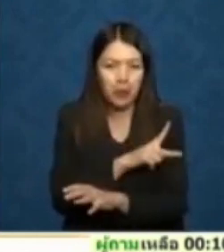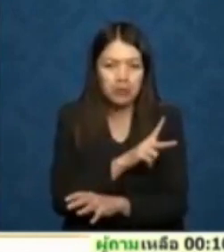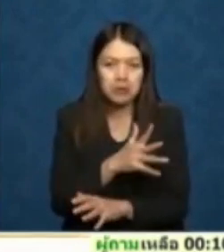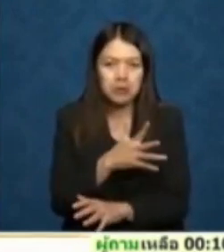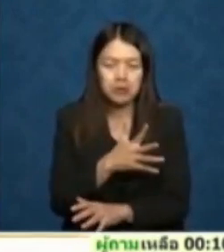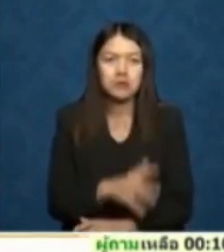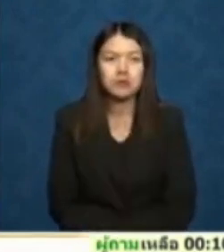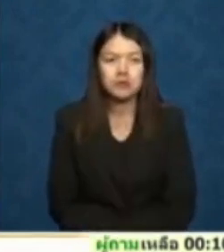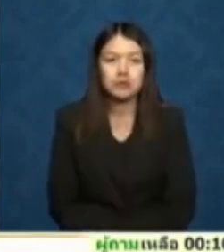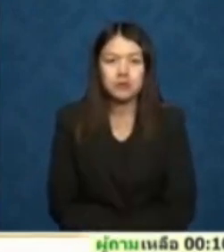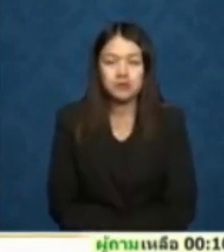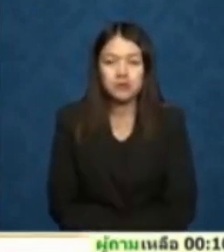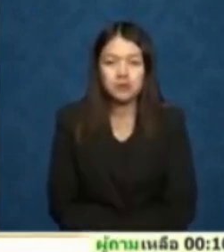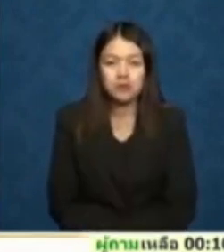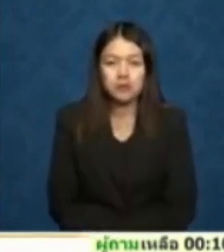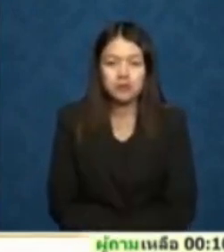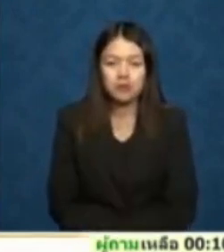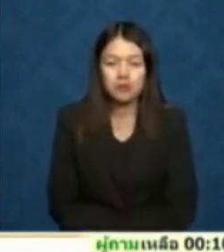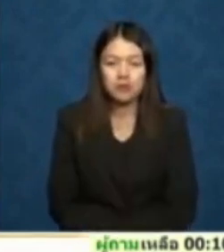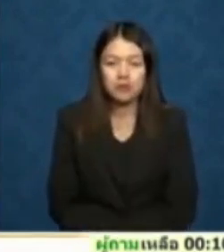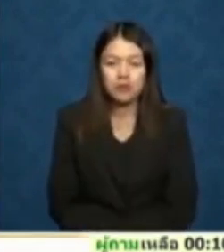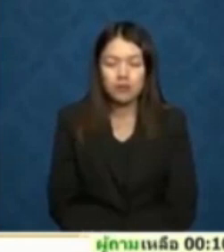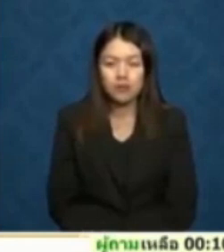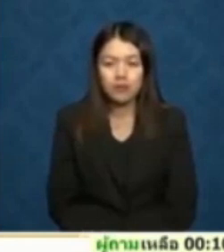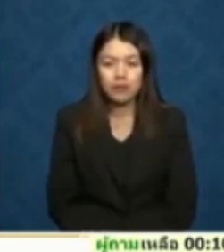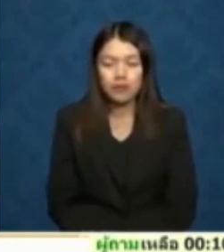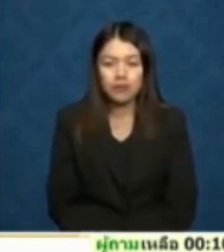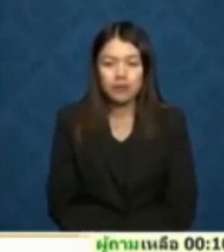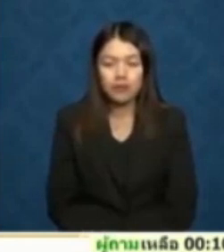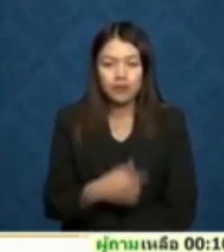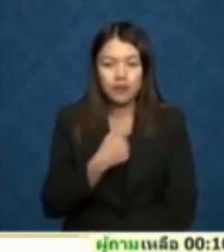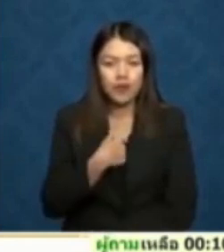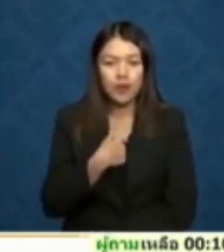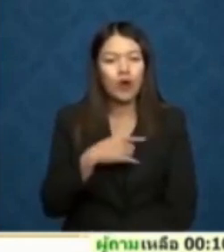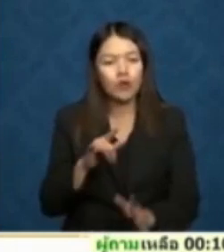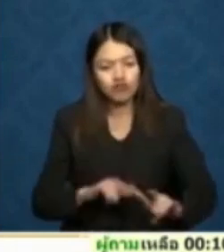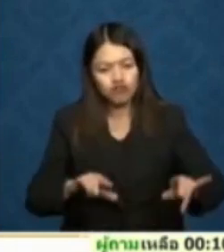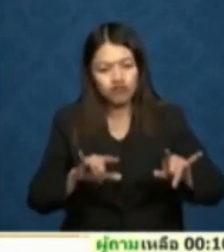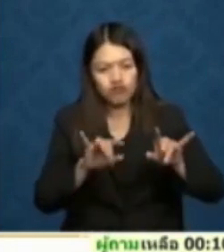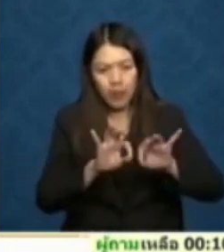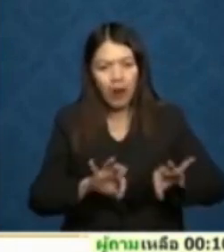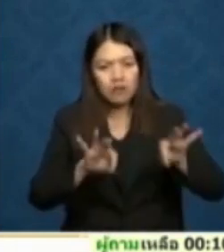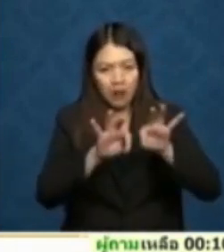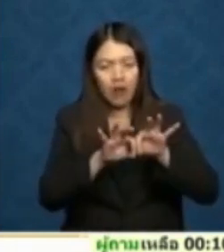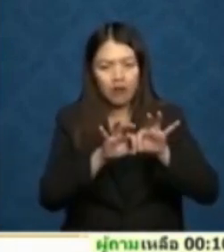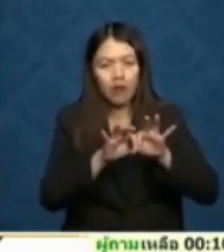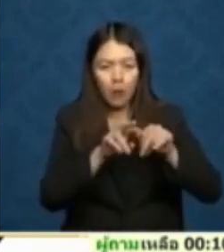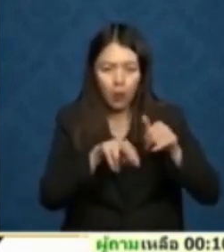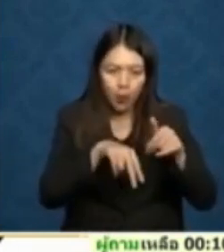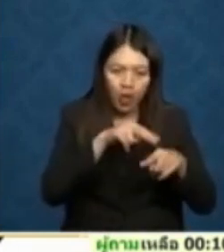ดภูเก็ตแต่ท่านก็จะให้ความเป็นธรรมและให้ความใส่ใจ